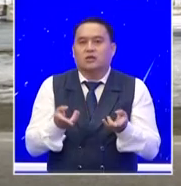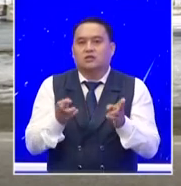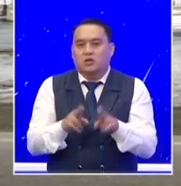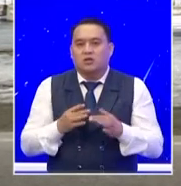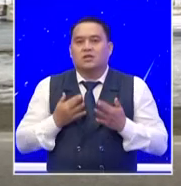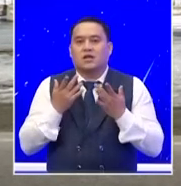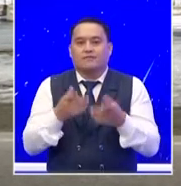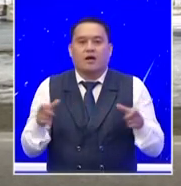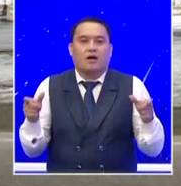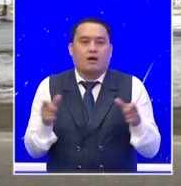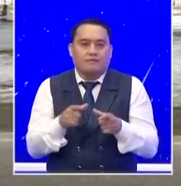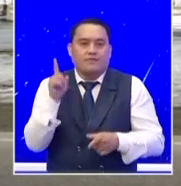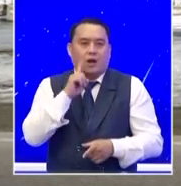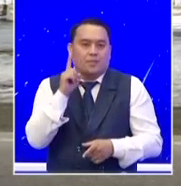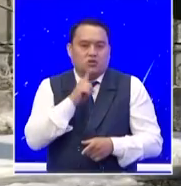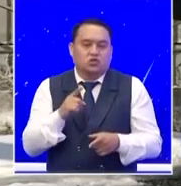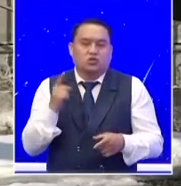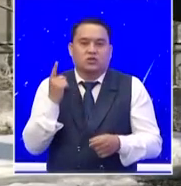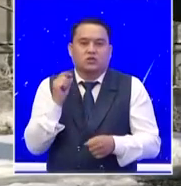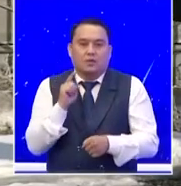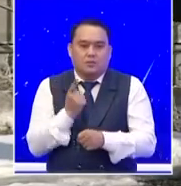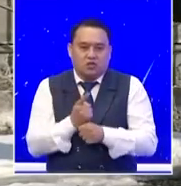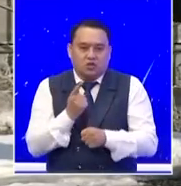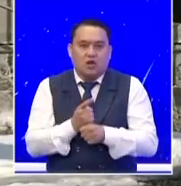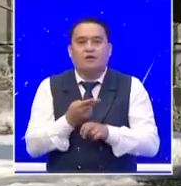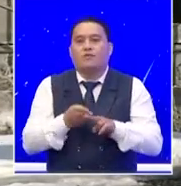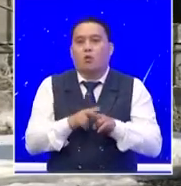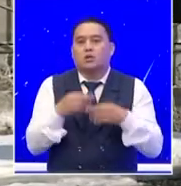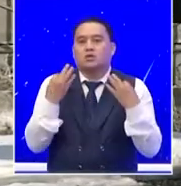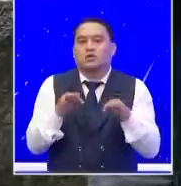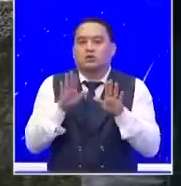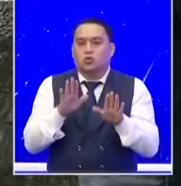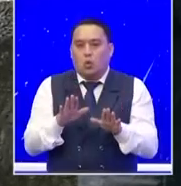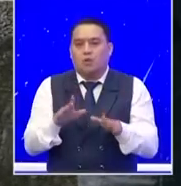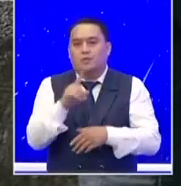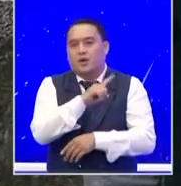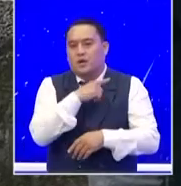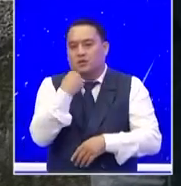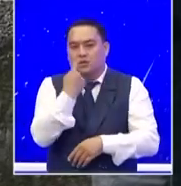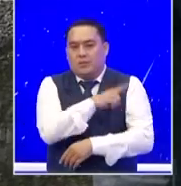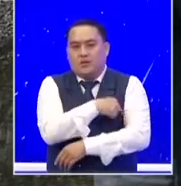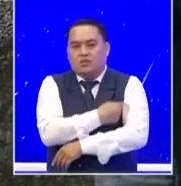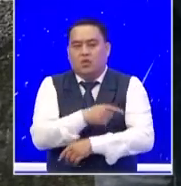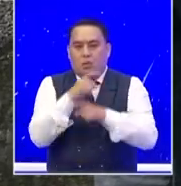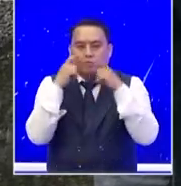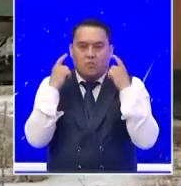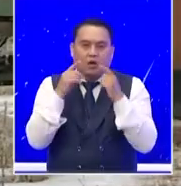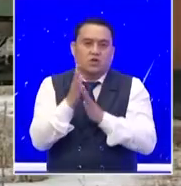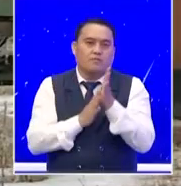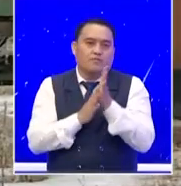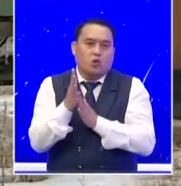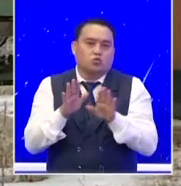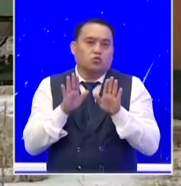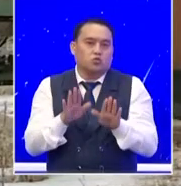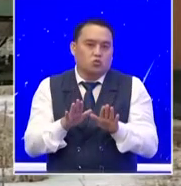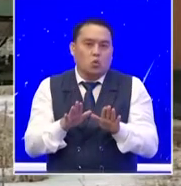остаются требования карантина и временные ограничения. Посещение храмов разрешено только в медицинских масках и перчатках. Обязательно